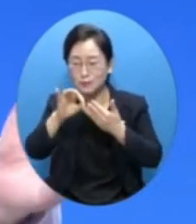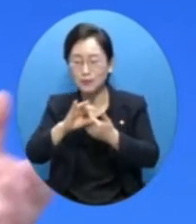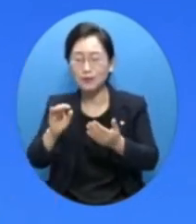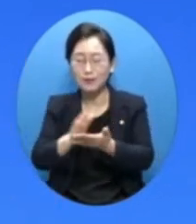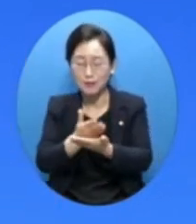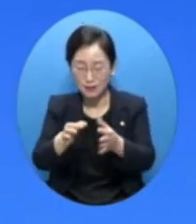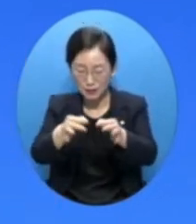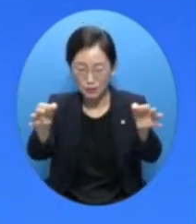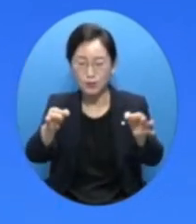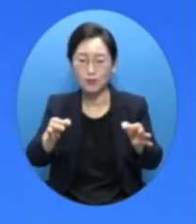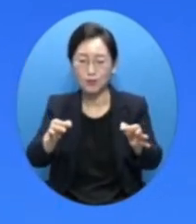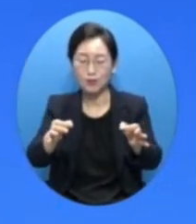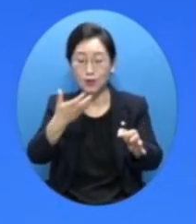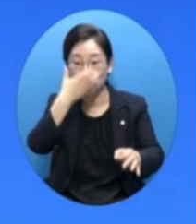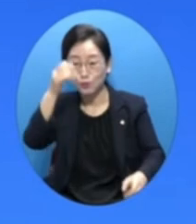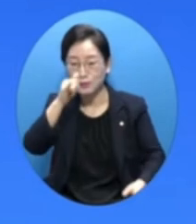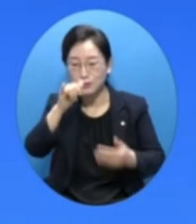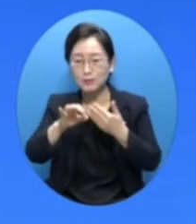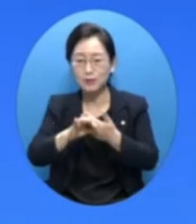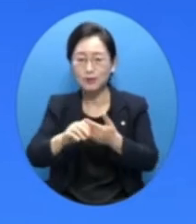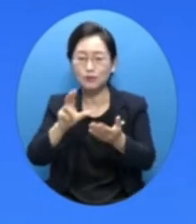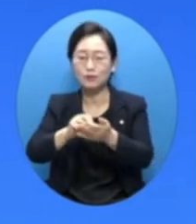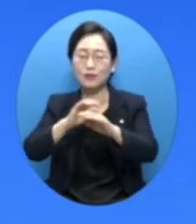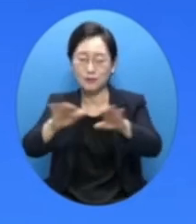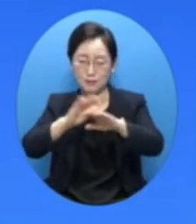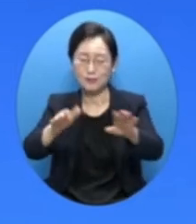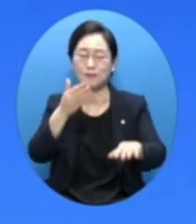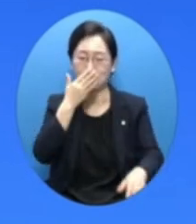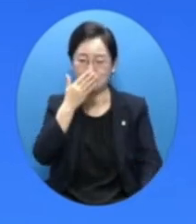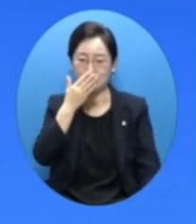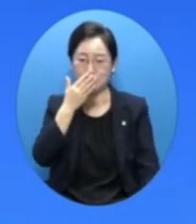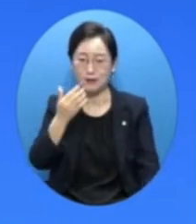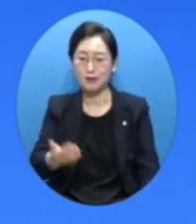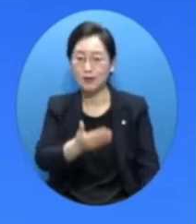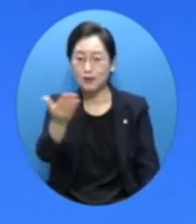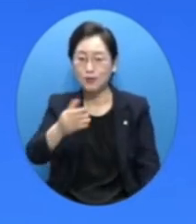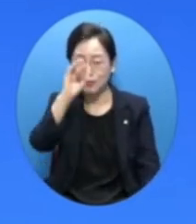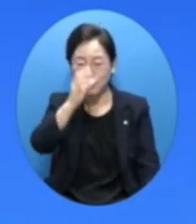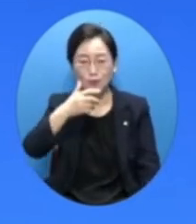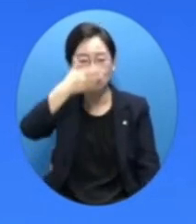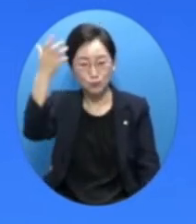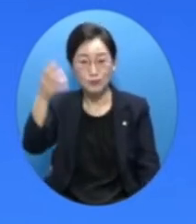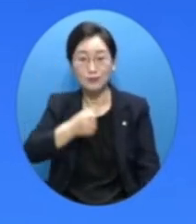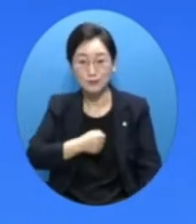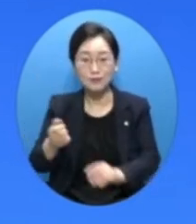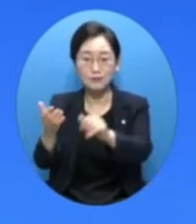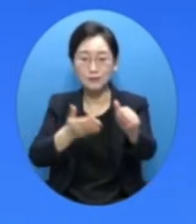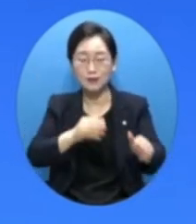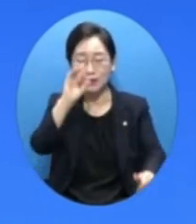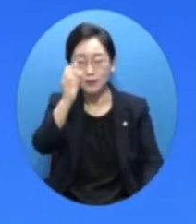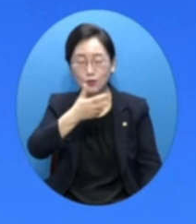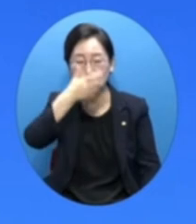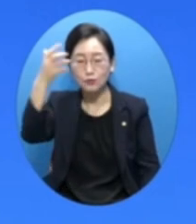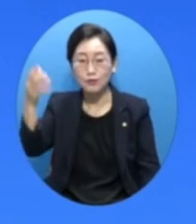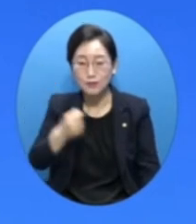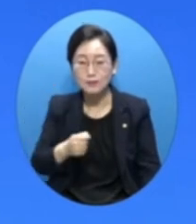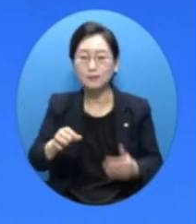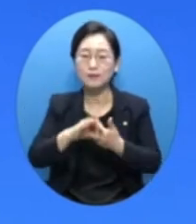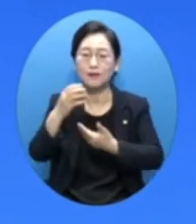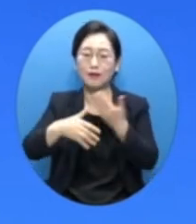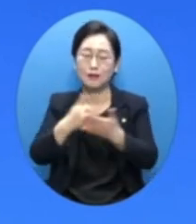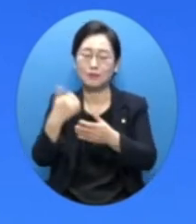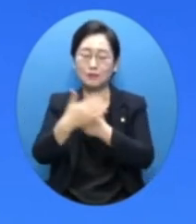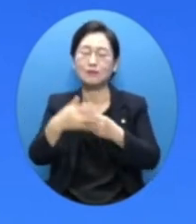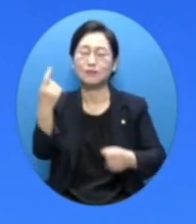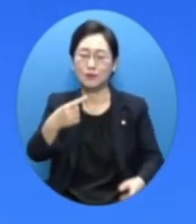꿈 있는 곳에 문제 해결의 길이 있는 것입니다. 여러분, 거룩한 꿈을 꾸시기 바랍니다. 거룩한 꿈을 꾸고 나갈 때 하나님의 은혜가 임하게 될